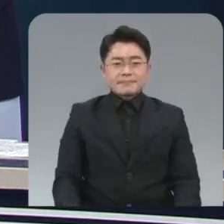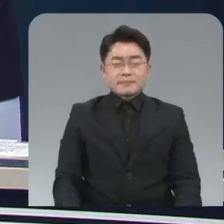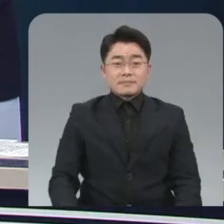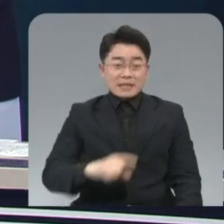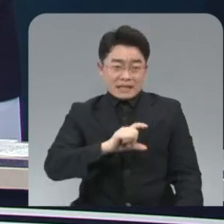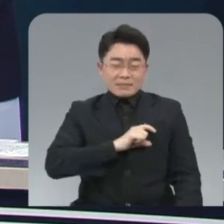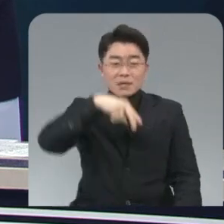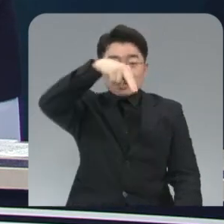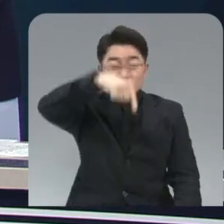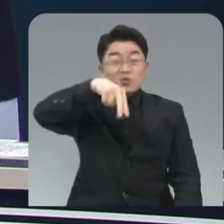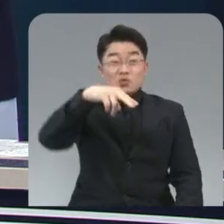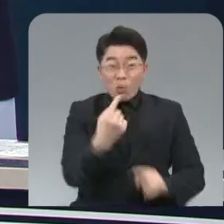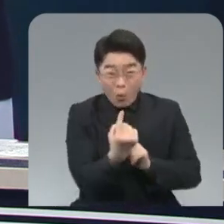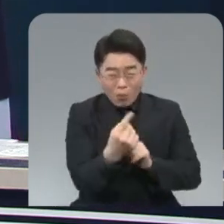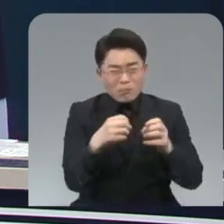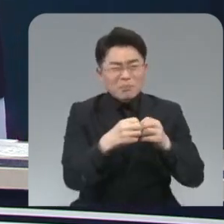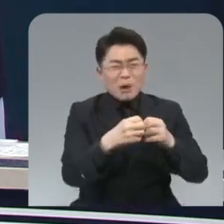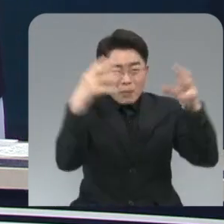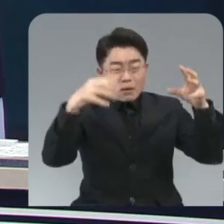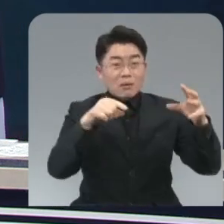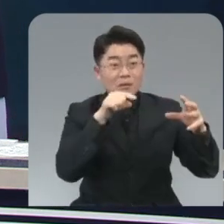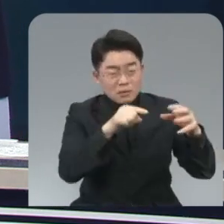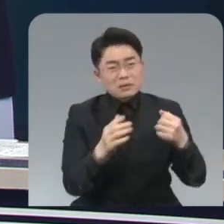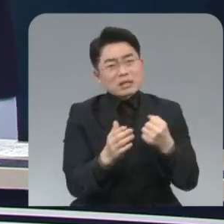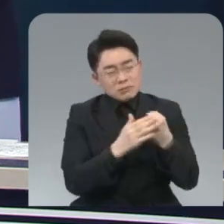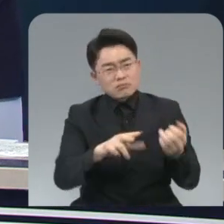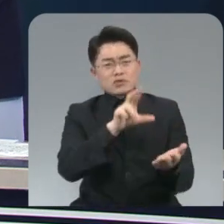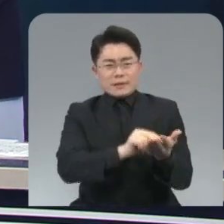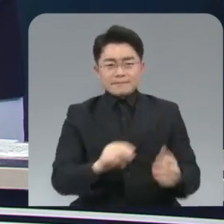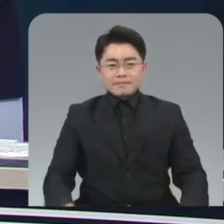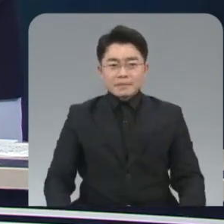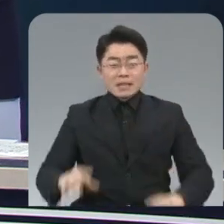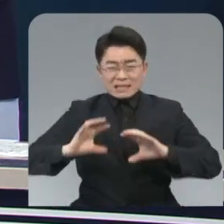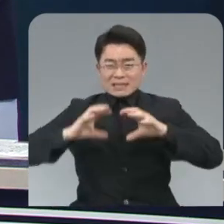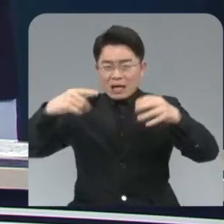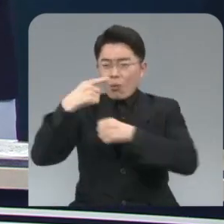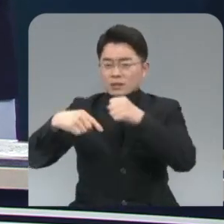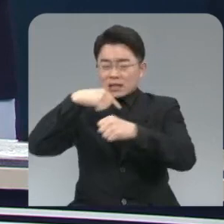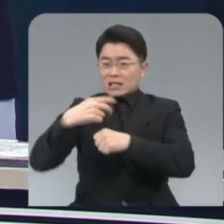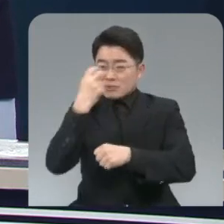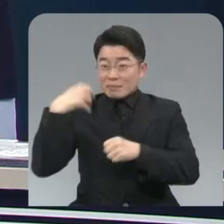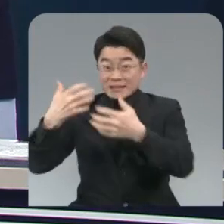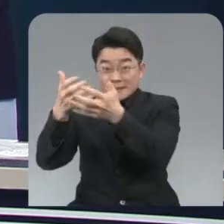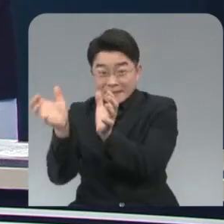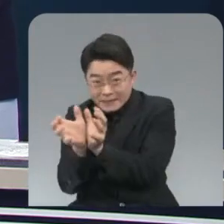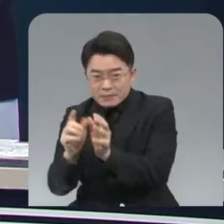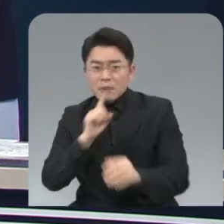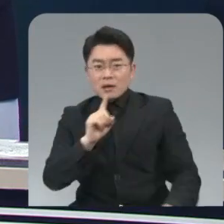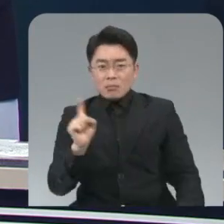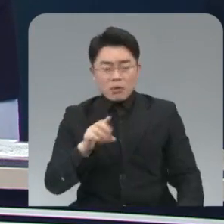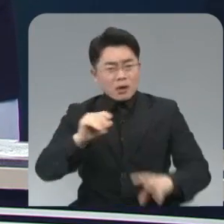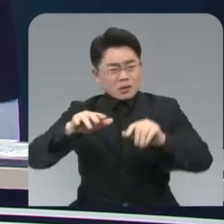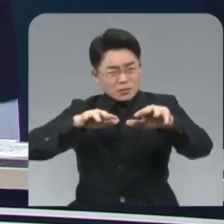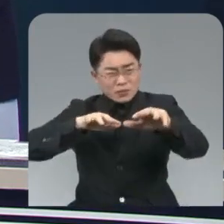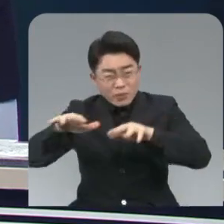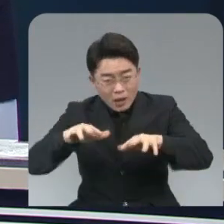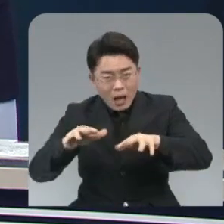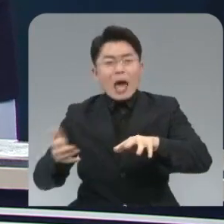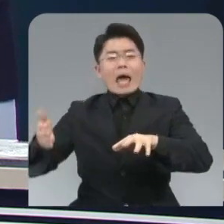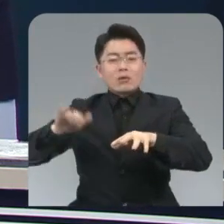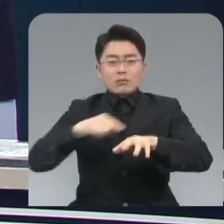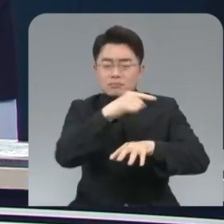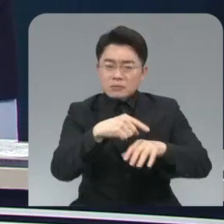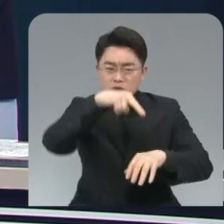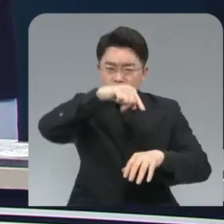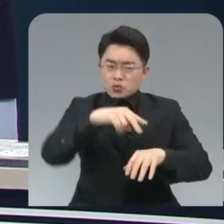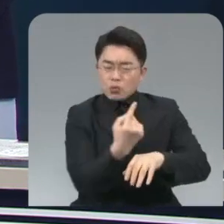폭발, 국제원자력기구 IAEA는 여기에 주목했고 지진 같은 재난에도 이 수소가 폭발하지 않도록 설비를